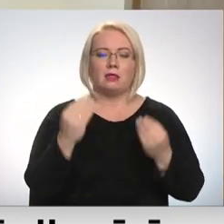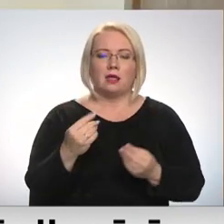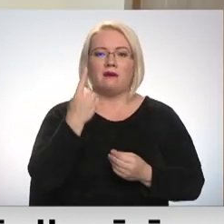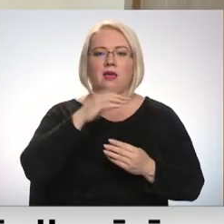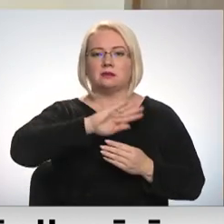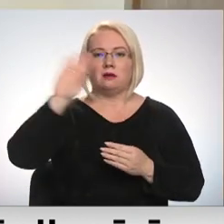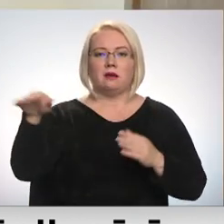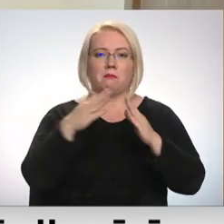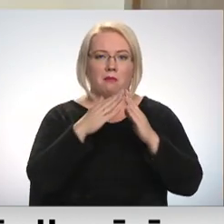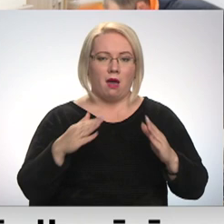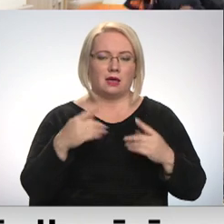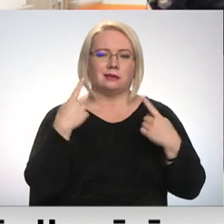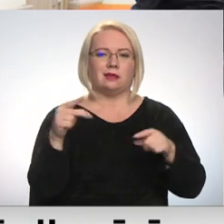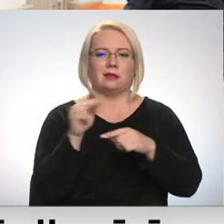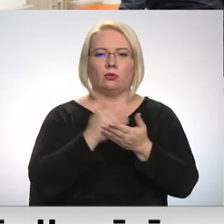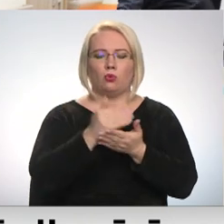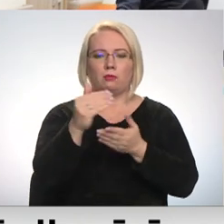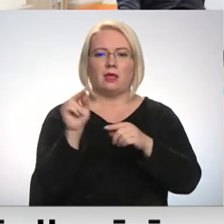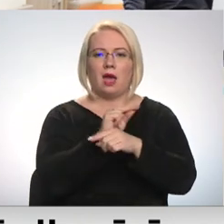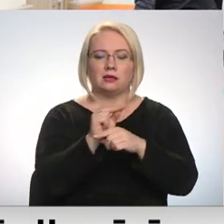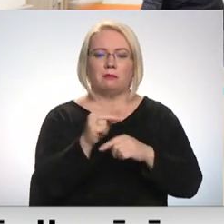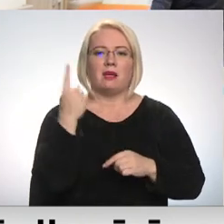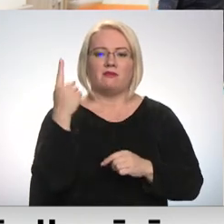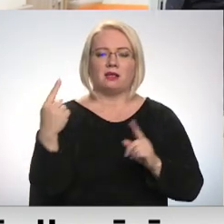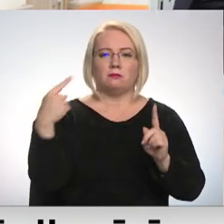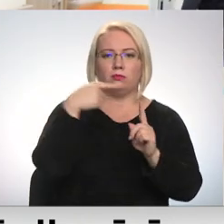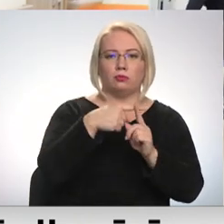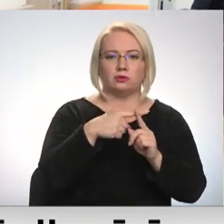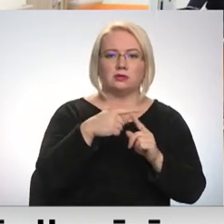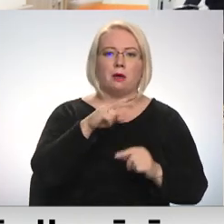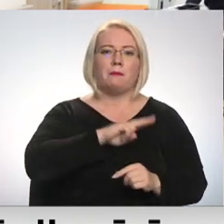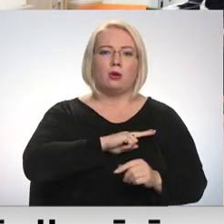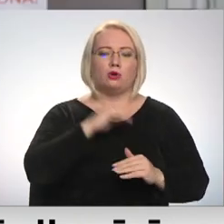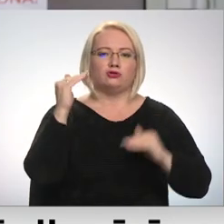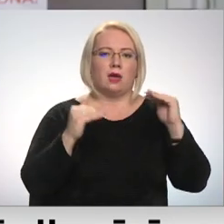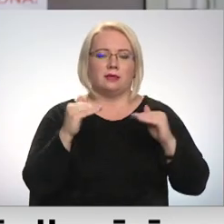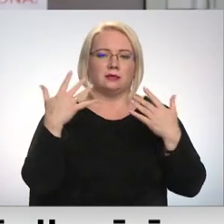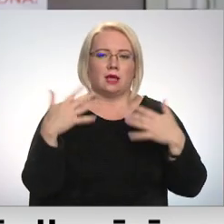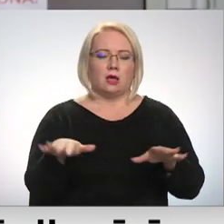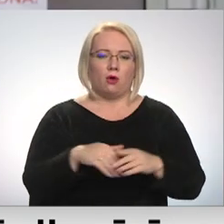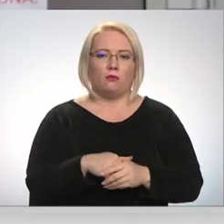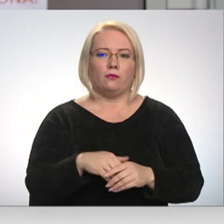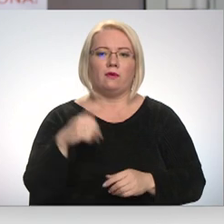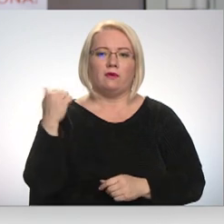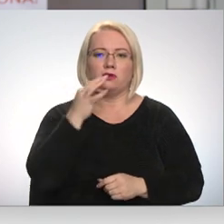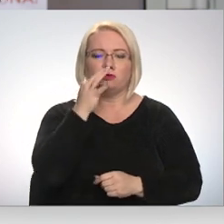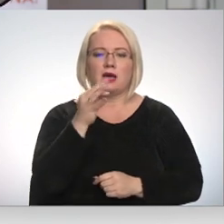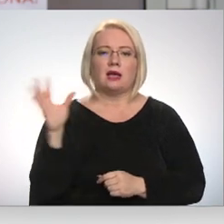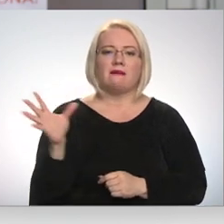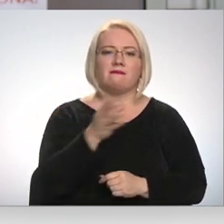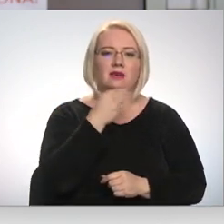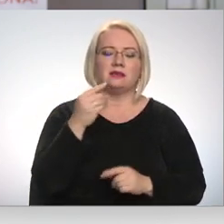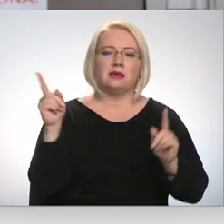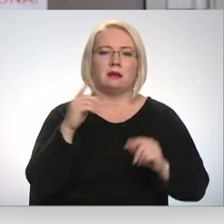mājās, citi turpina ārstēties, bet viens pievienojies COVID-19 mirušo statistikai. Un viņi ir visi, kas ir tā, nu, vismaz